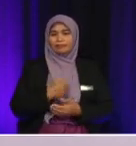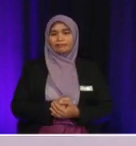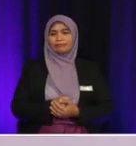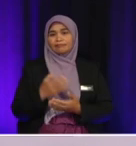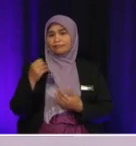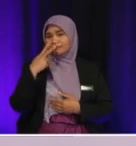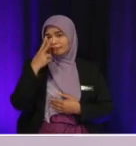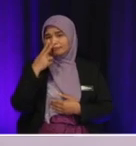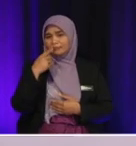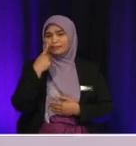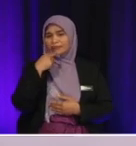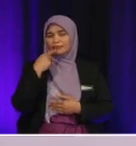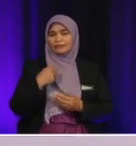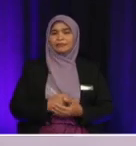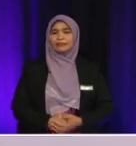guru